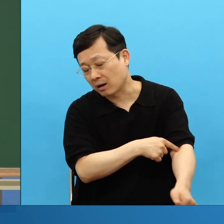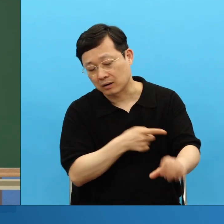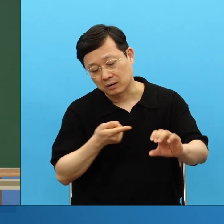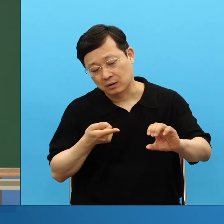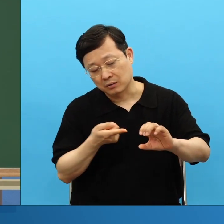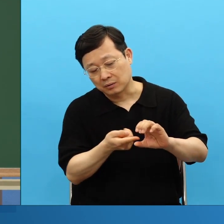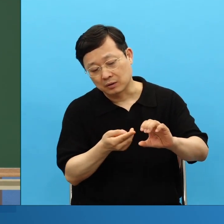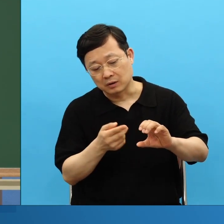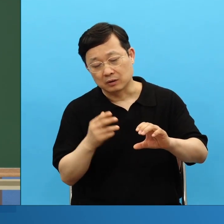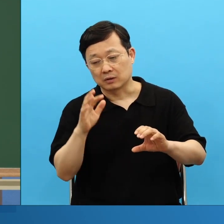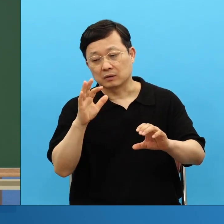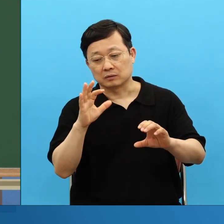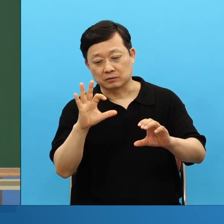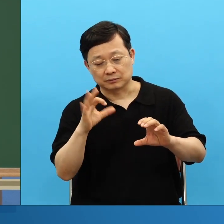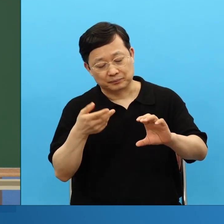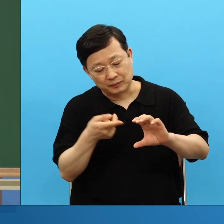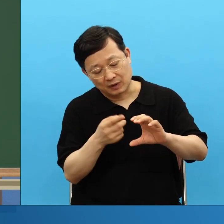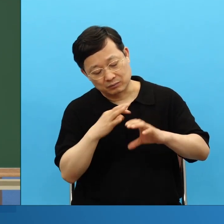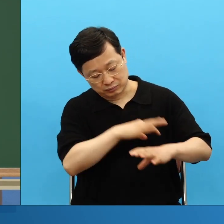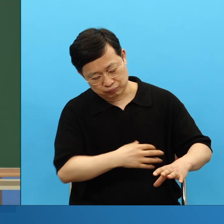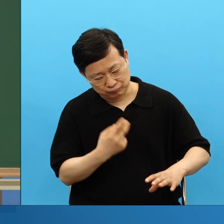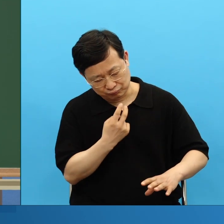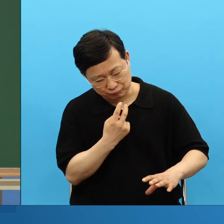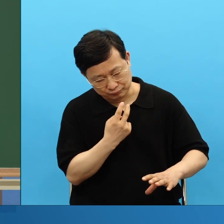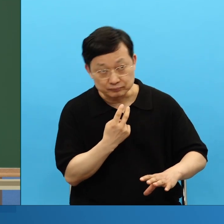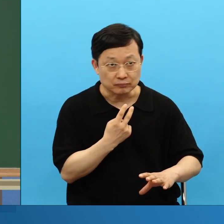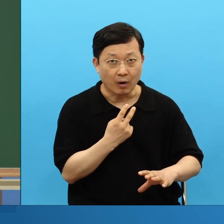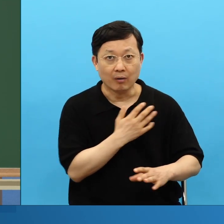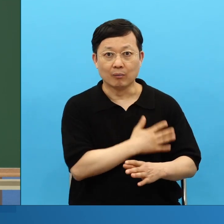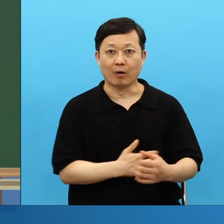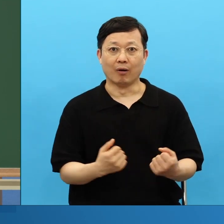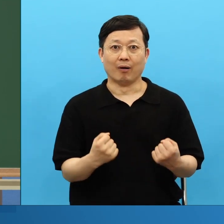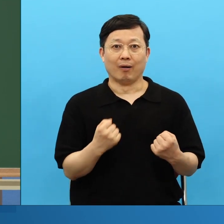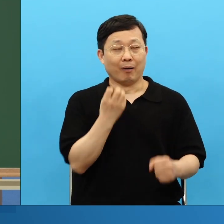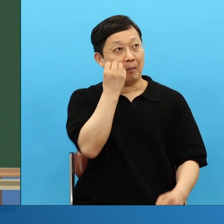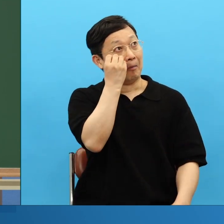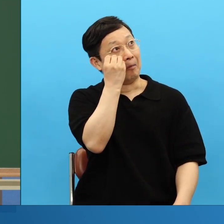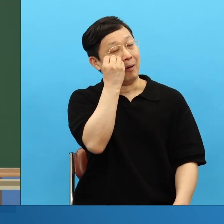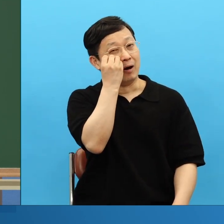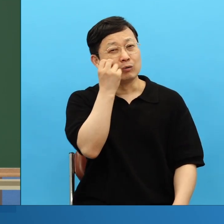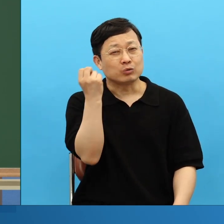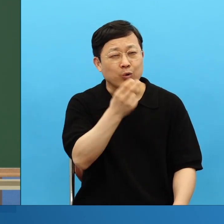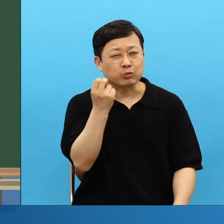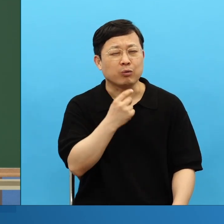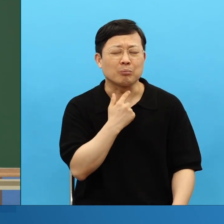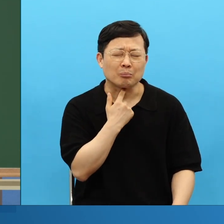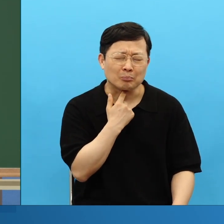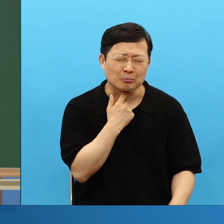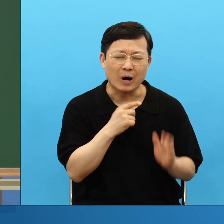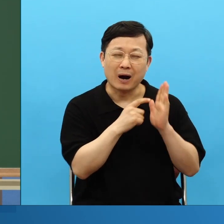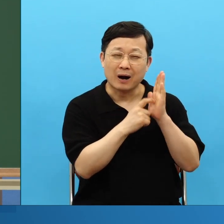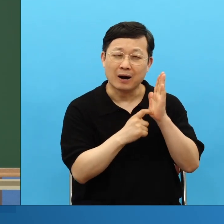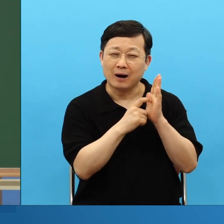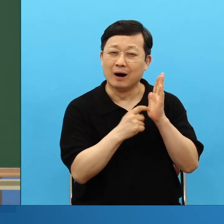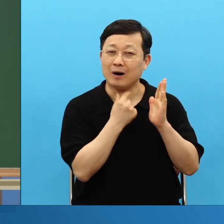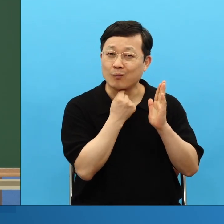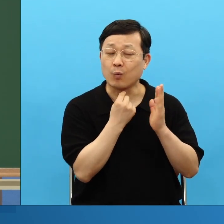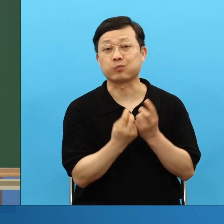겨우 한두 달 지나서 괜찮다 하면서 그런 이야기를 들은 적이 있어요. 실제로 어떡하나